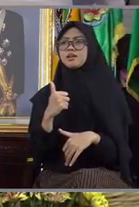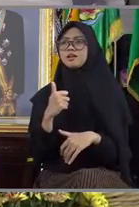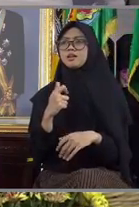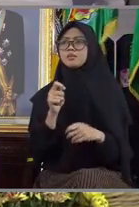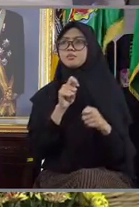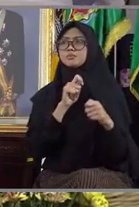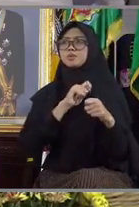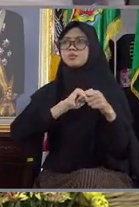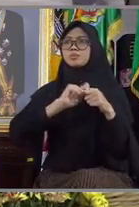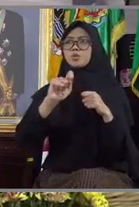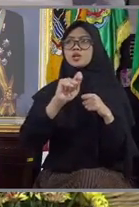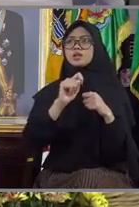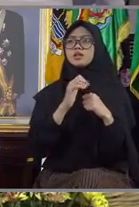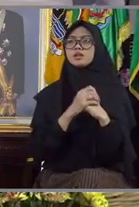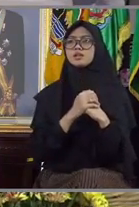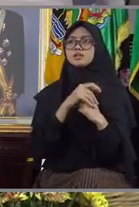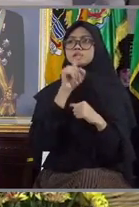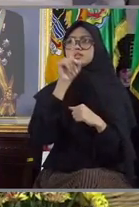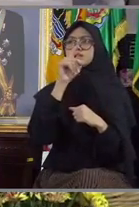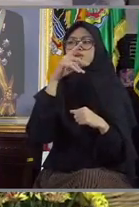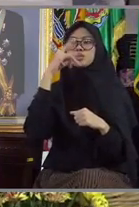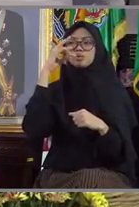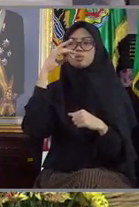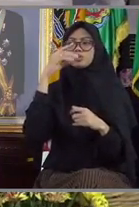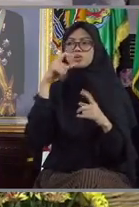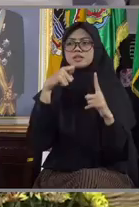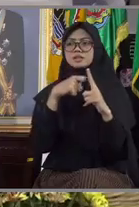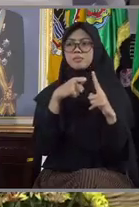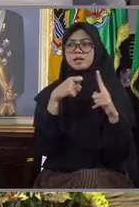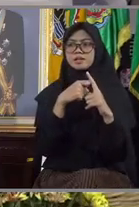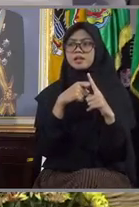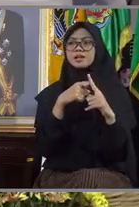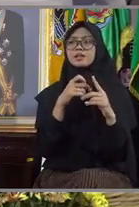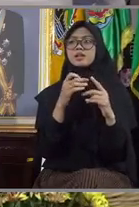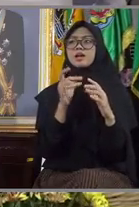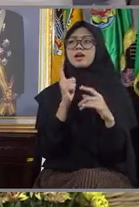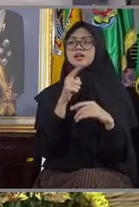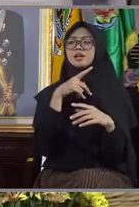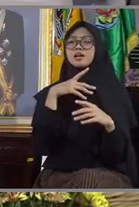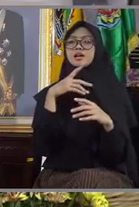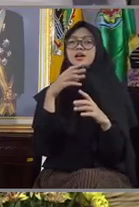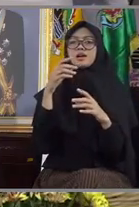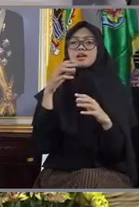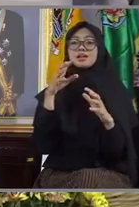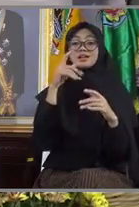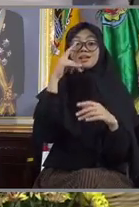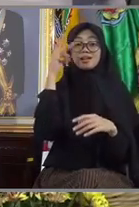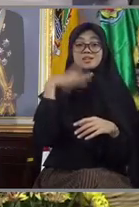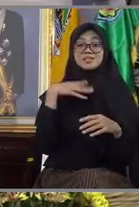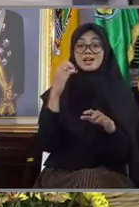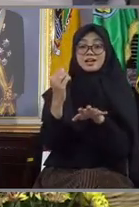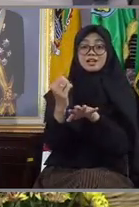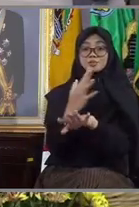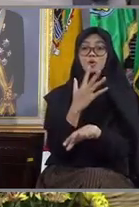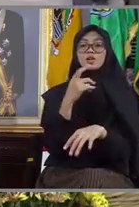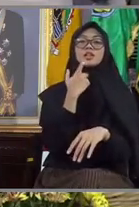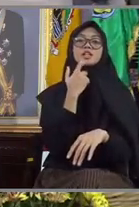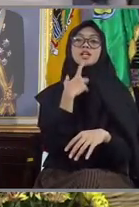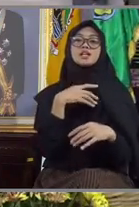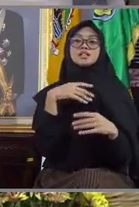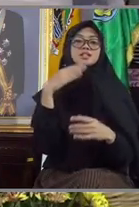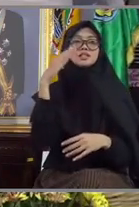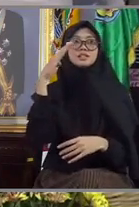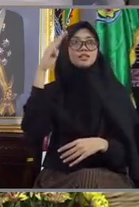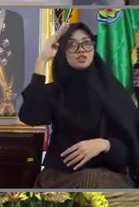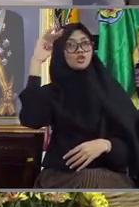mengadakan satu kecamatan, ada satu desa responsif gender. Okay. Untuk itu harapan kami, mumpung